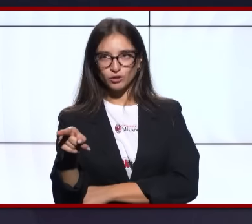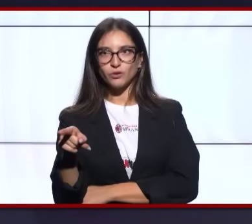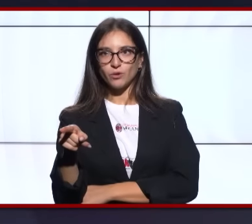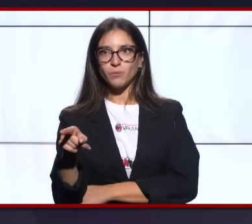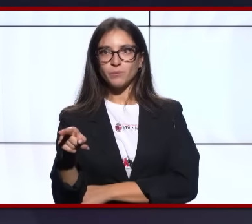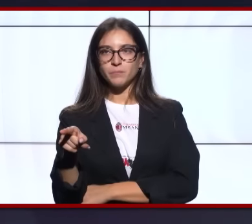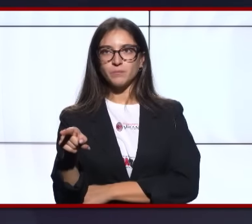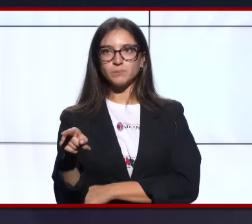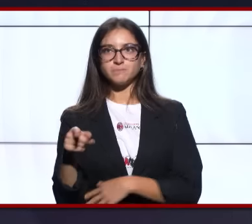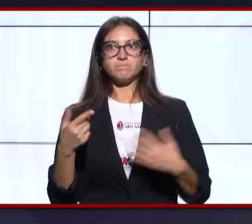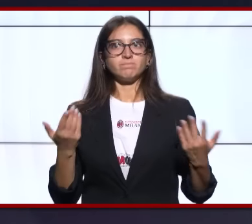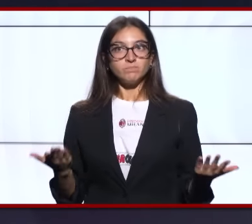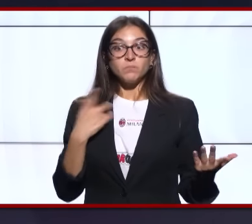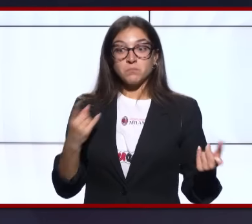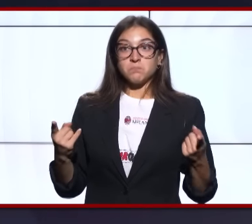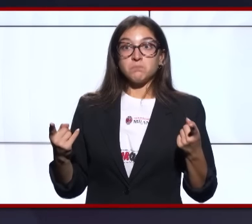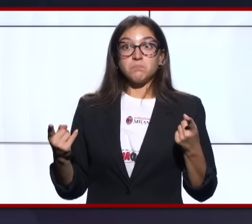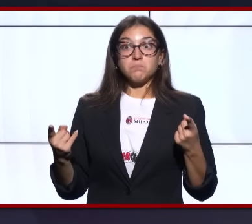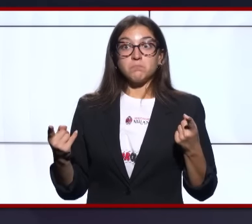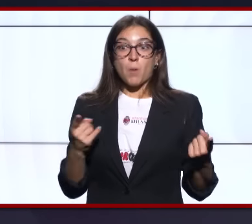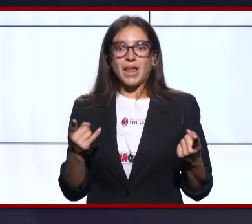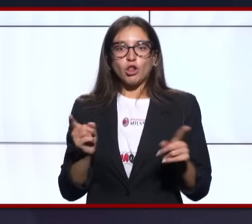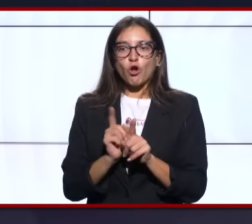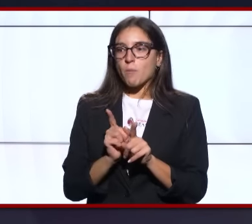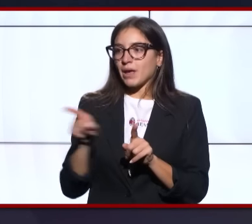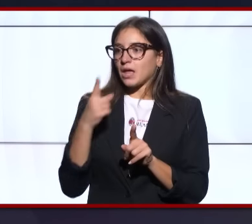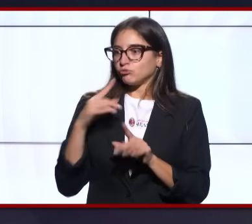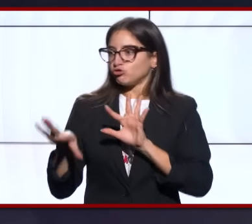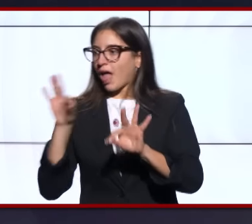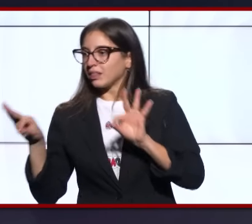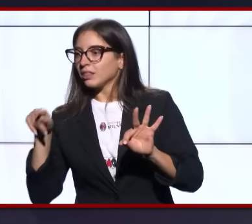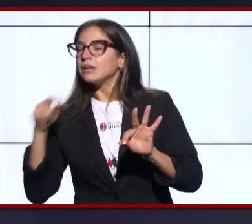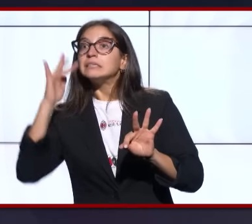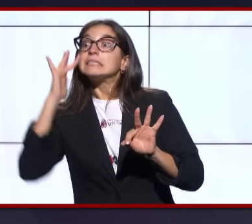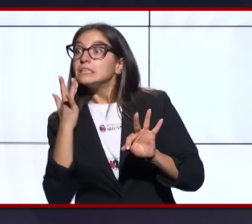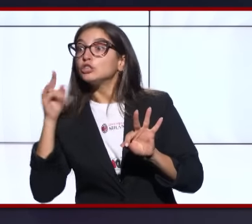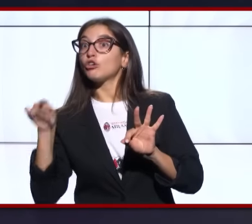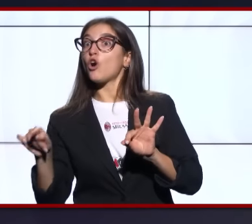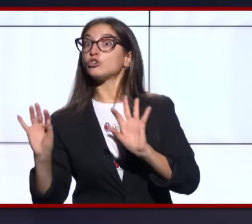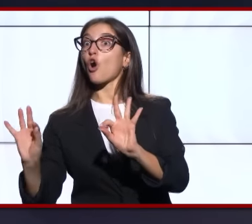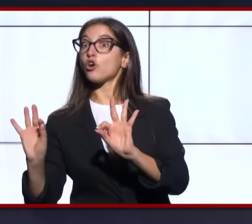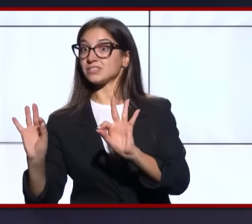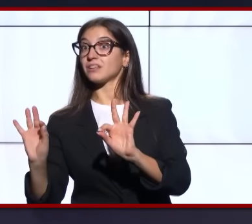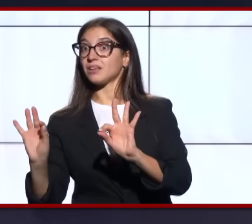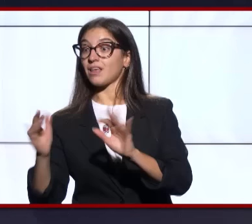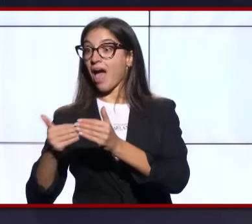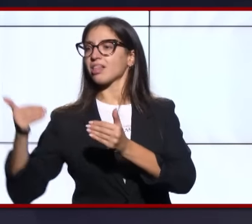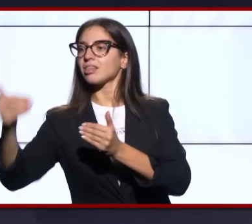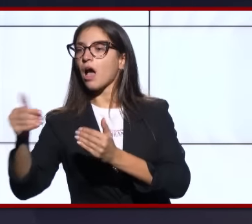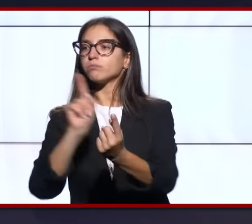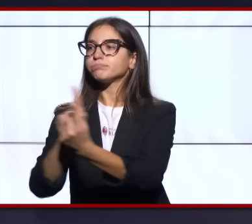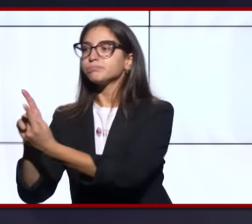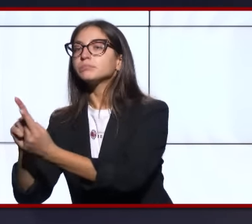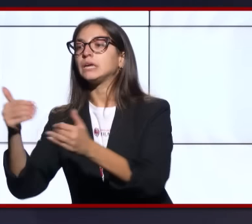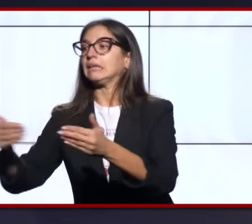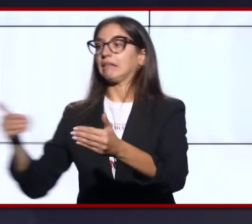e allo stesso tempo più rischioso pressare così e allo stesso tempo situazione